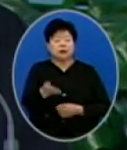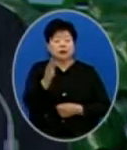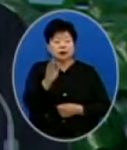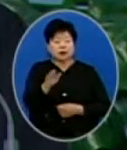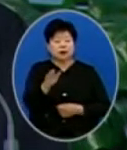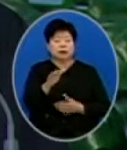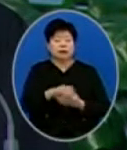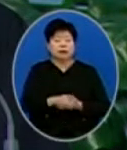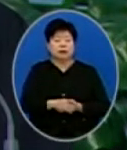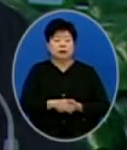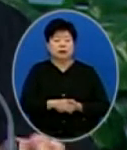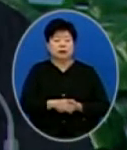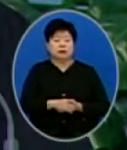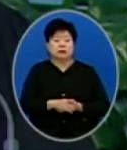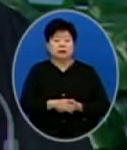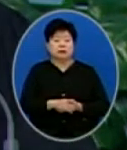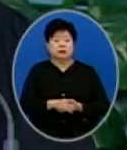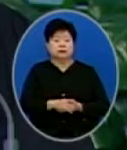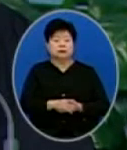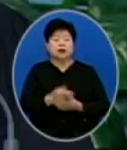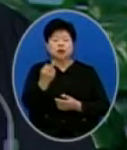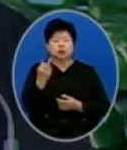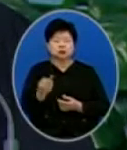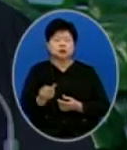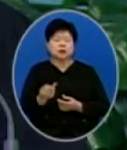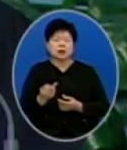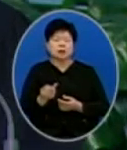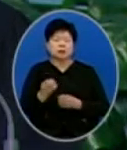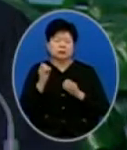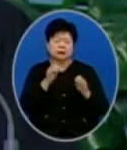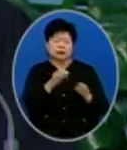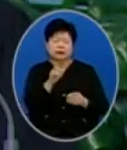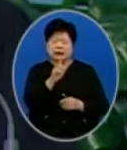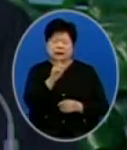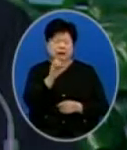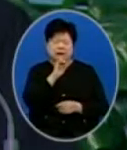그러다가 야 동생을